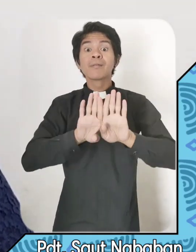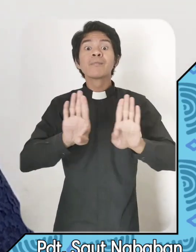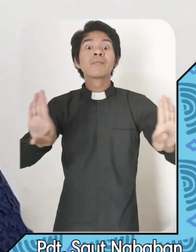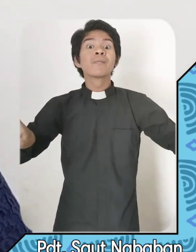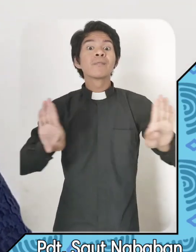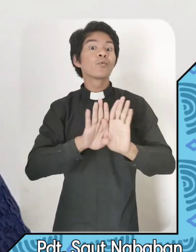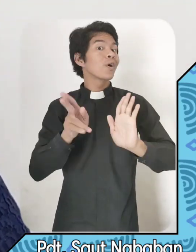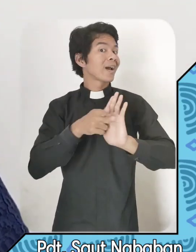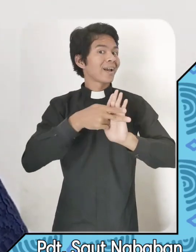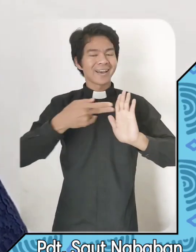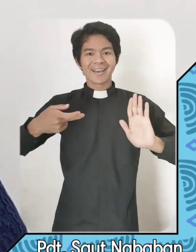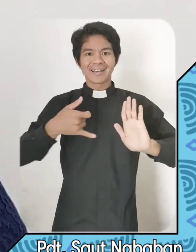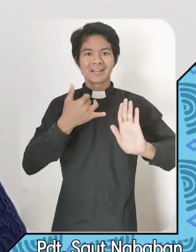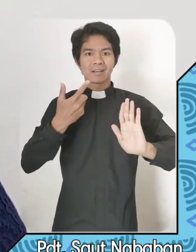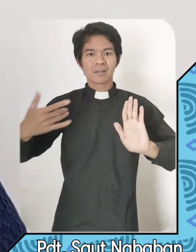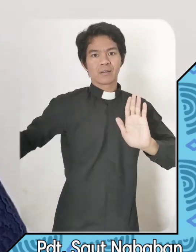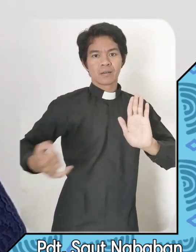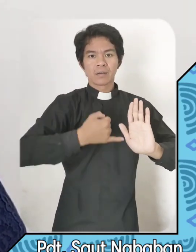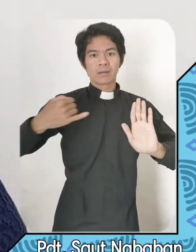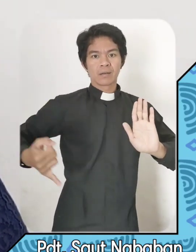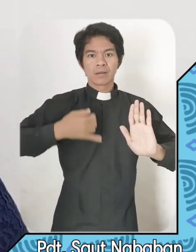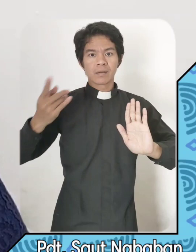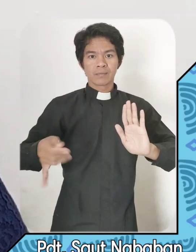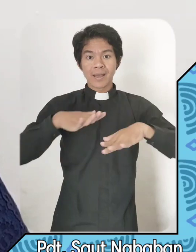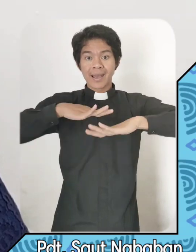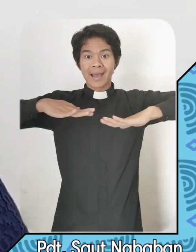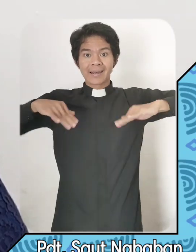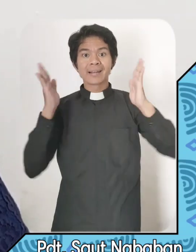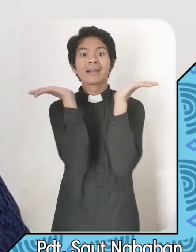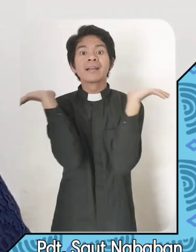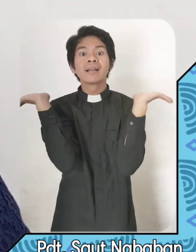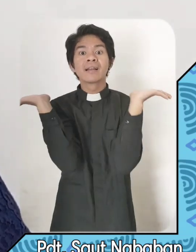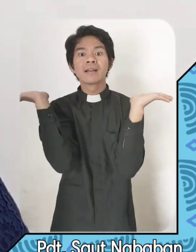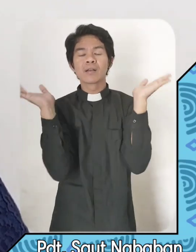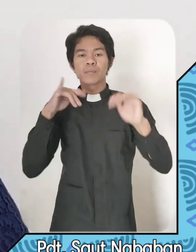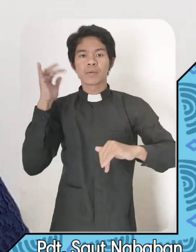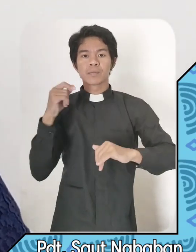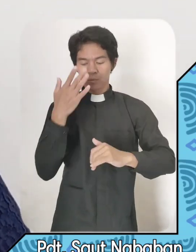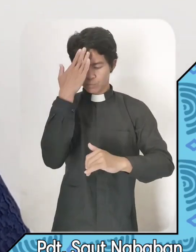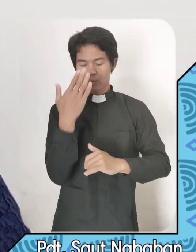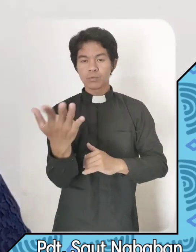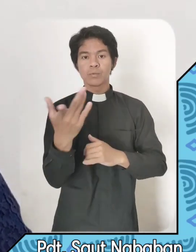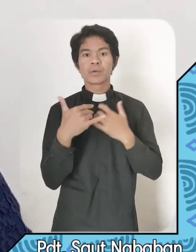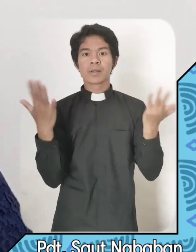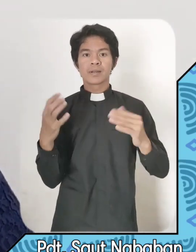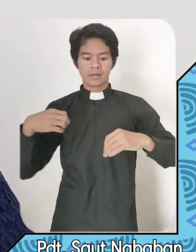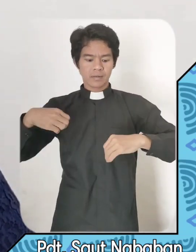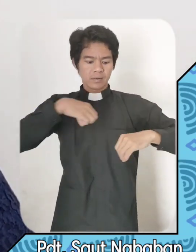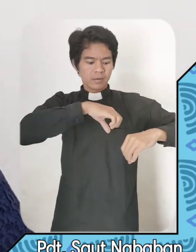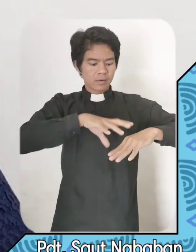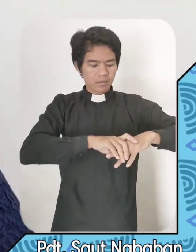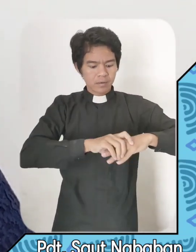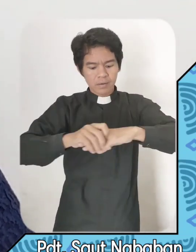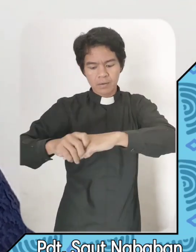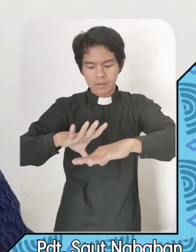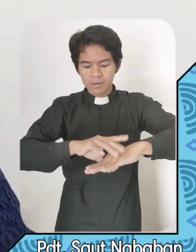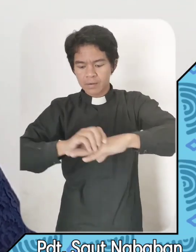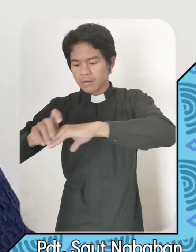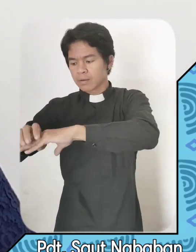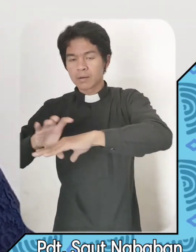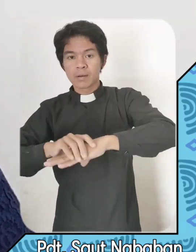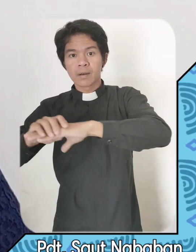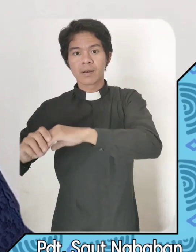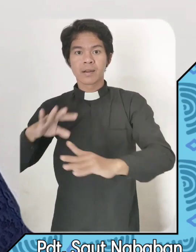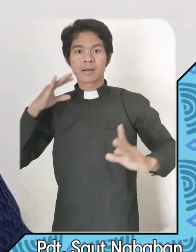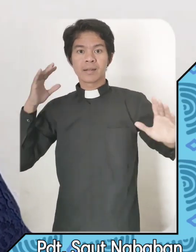membuka kesempatan secara adil dan merata kepada perempuan untuk membuktikan keikutsertaannya di